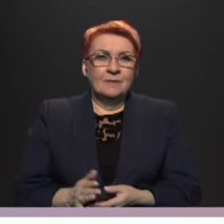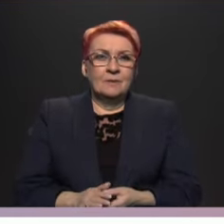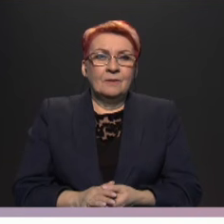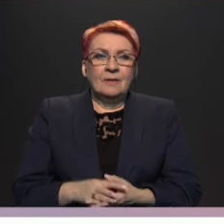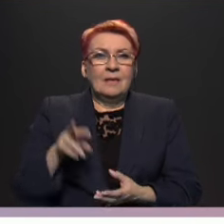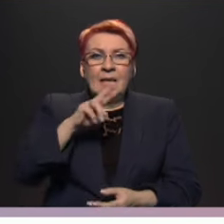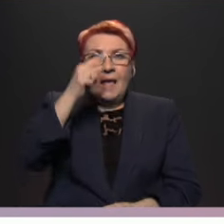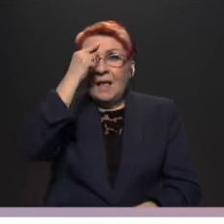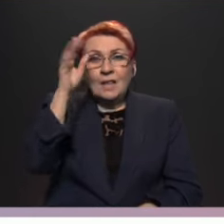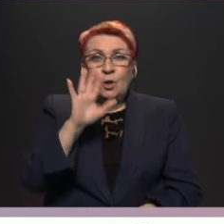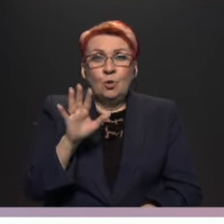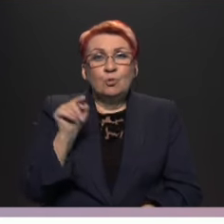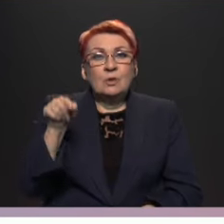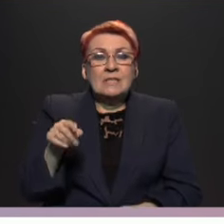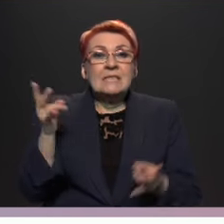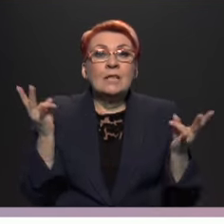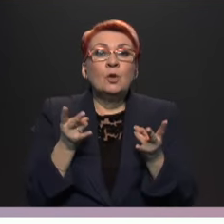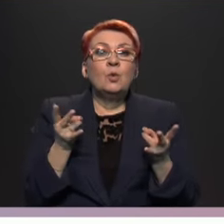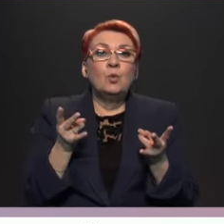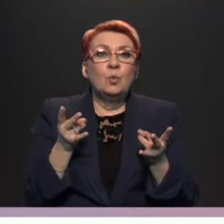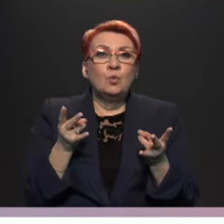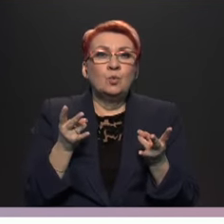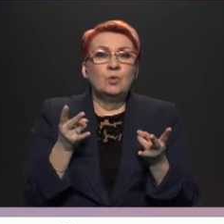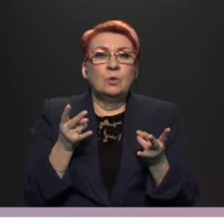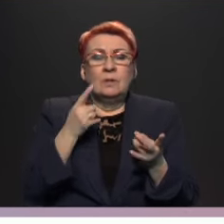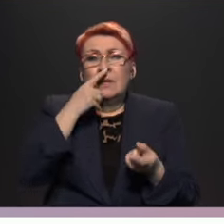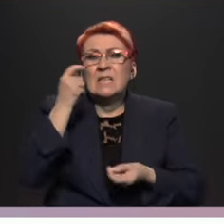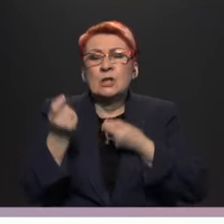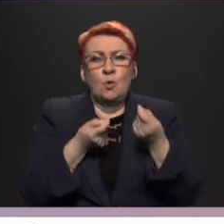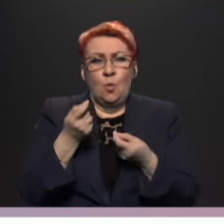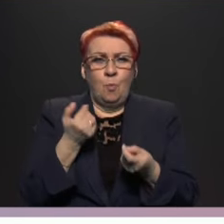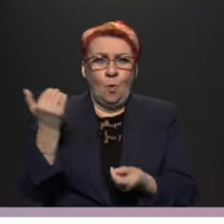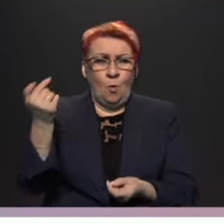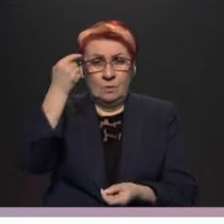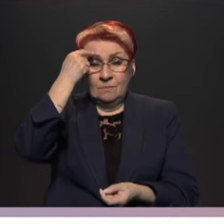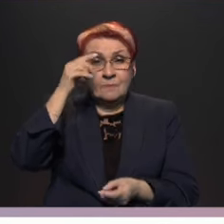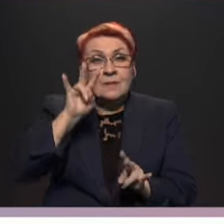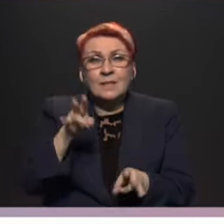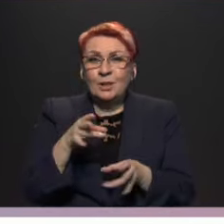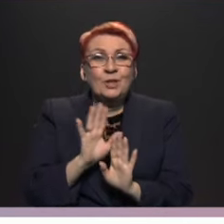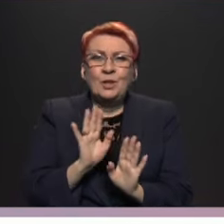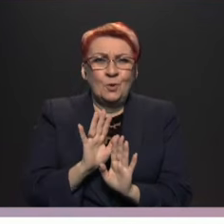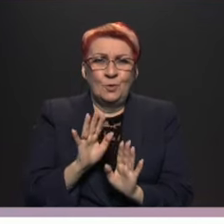Я не думаю, что здесь нужно вот скрупулезно вот так подходить и